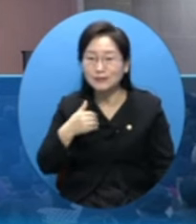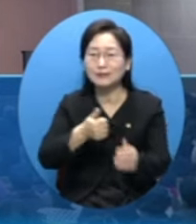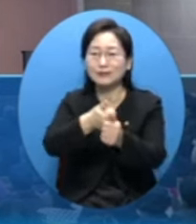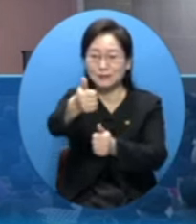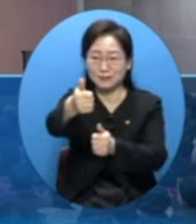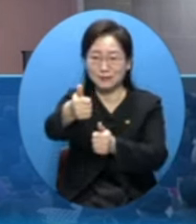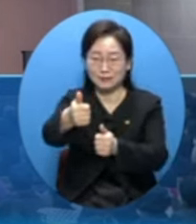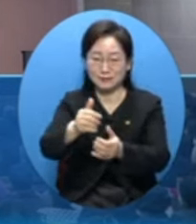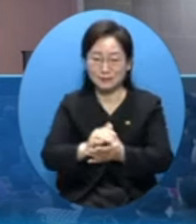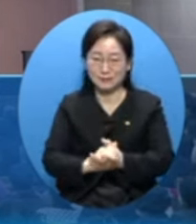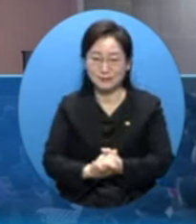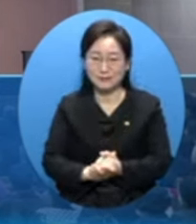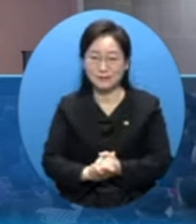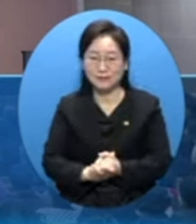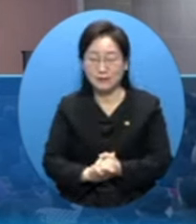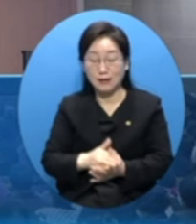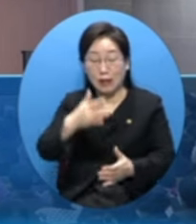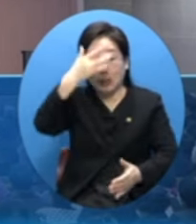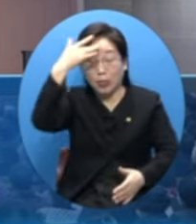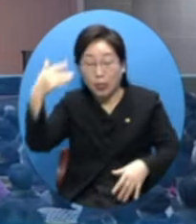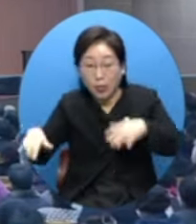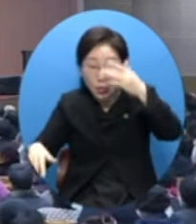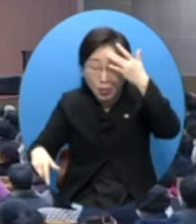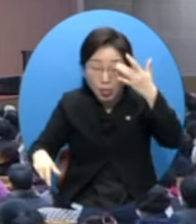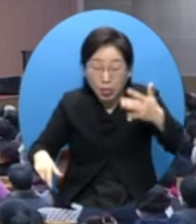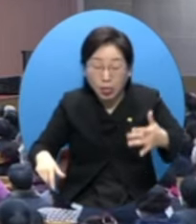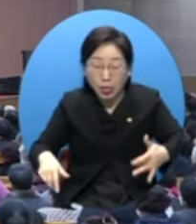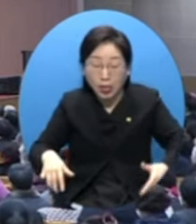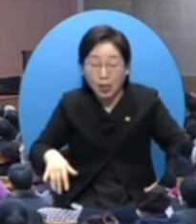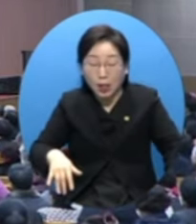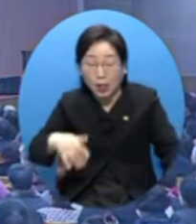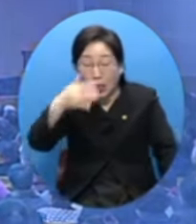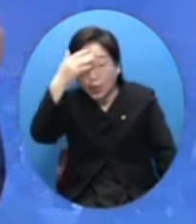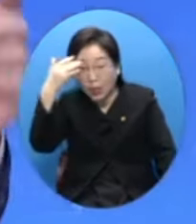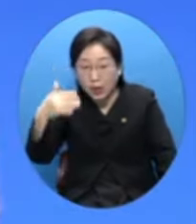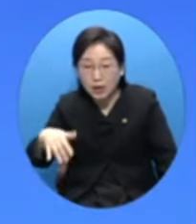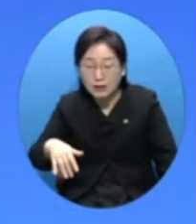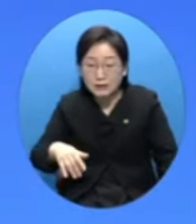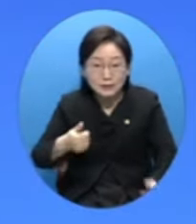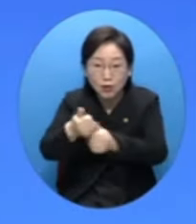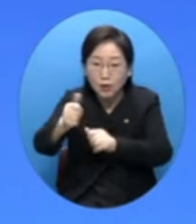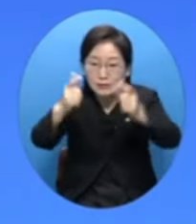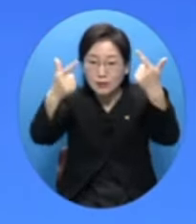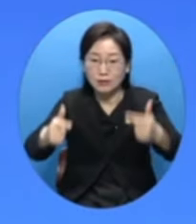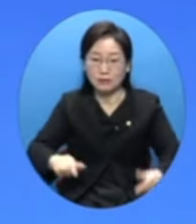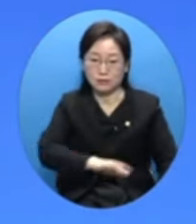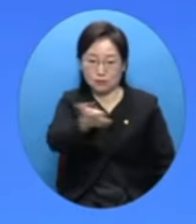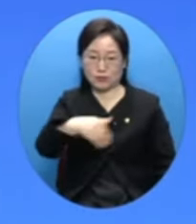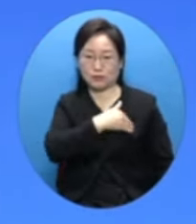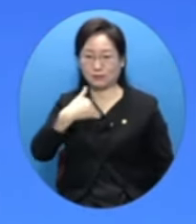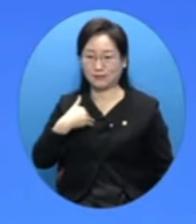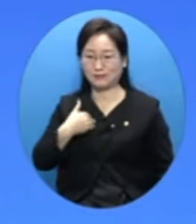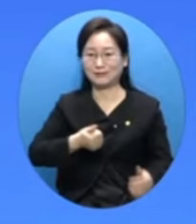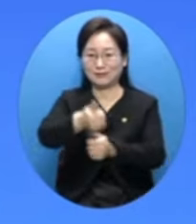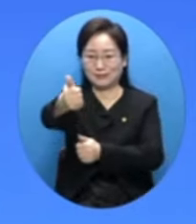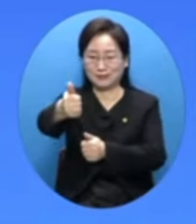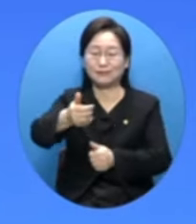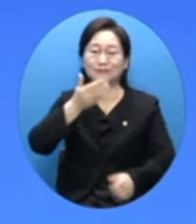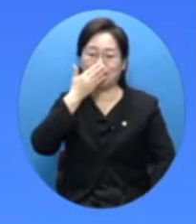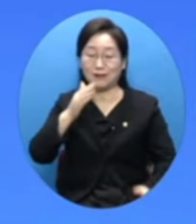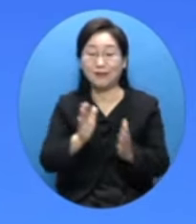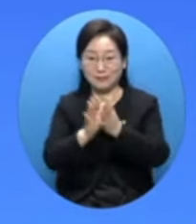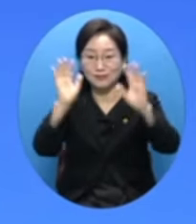이기느니라. 간신히 겨우 가까스로 이기는 것이 아니라 우리가 넉넉히 이기느니라.